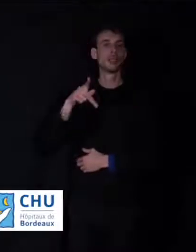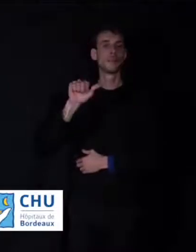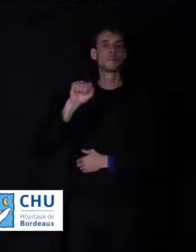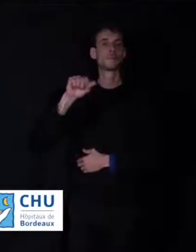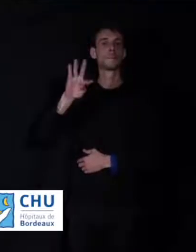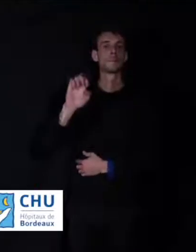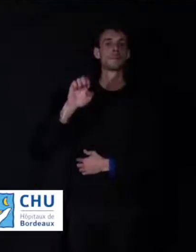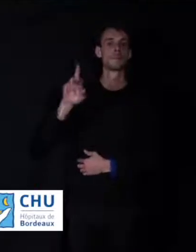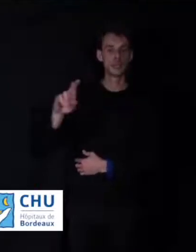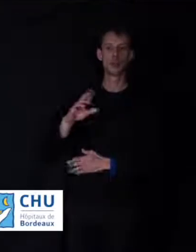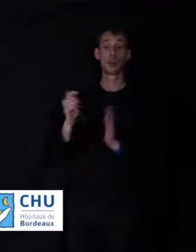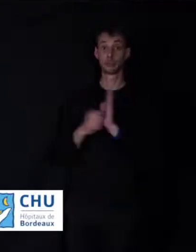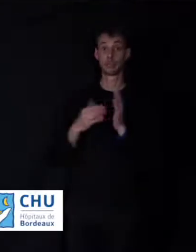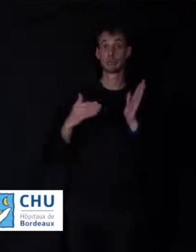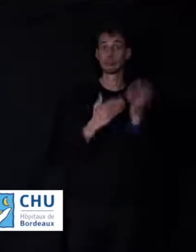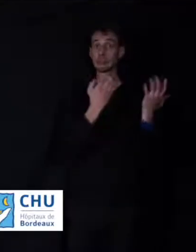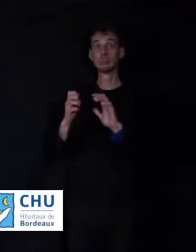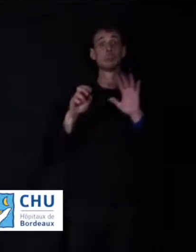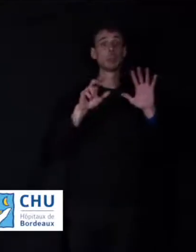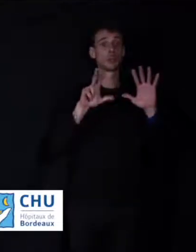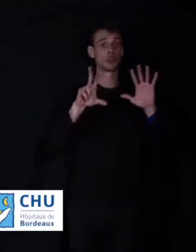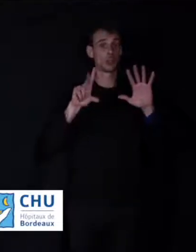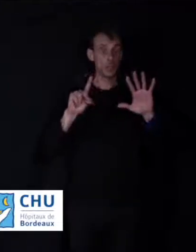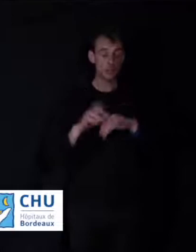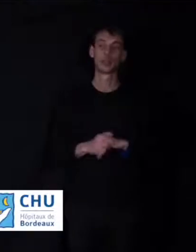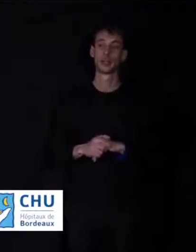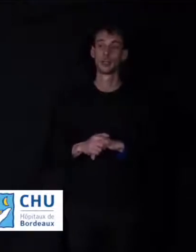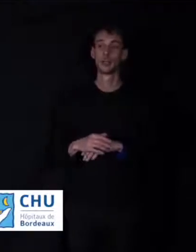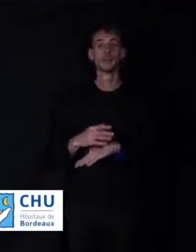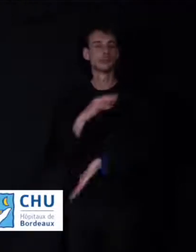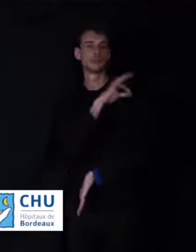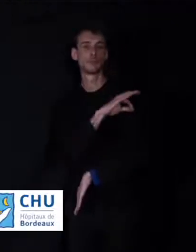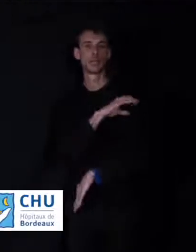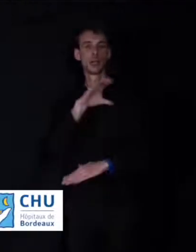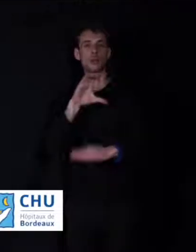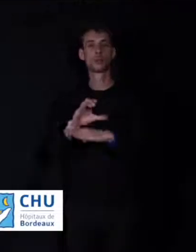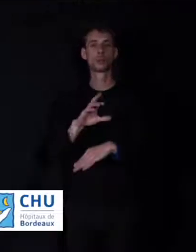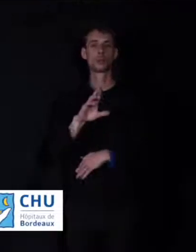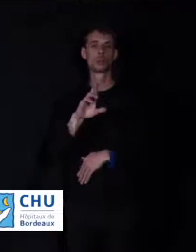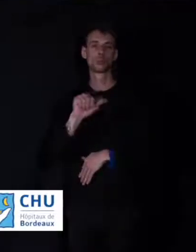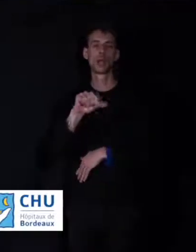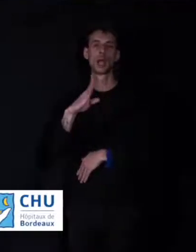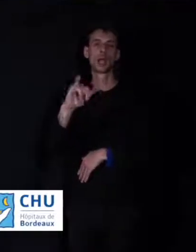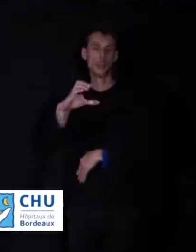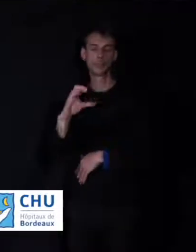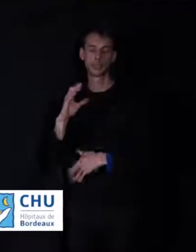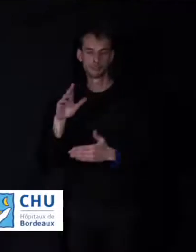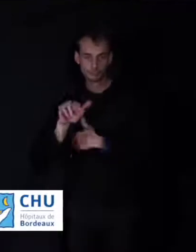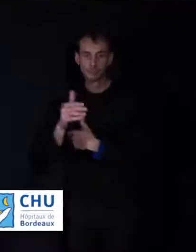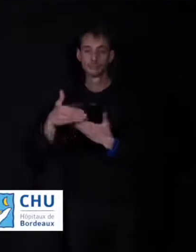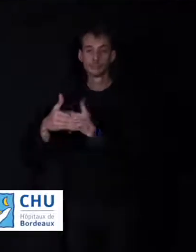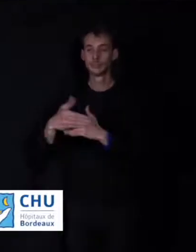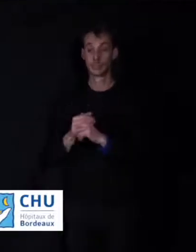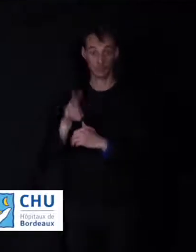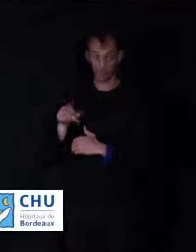en 1880, 5 années avant la création du vaccin antirabique, nous donne les concepts,